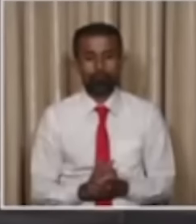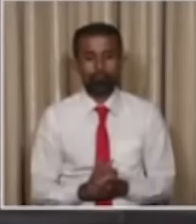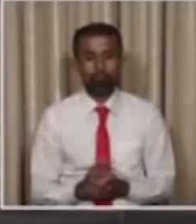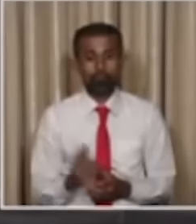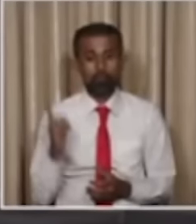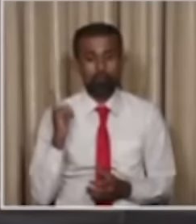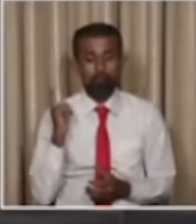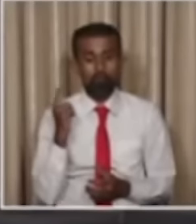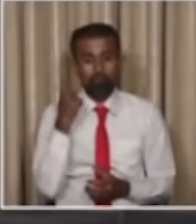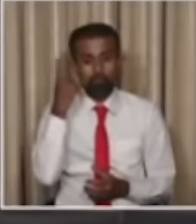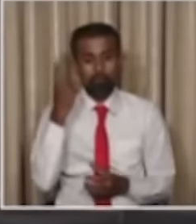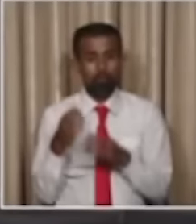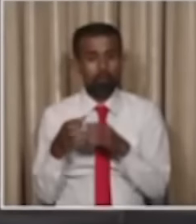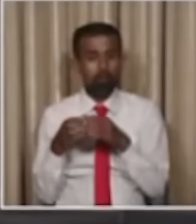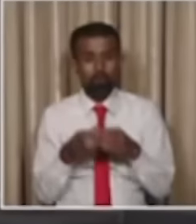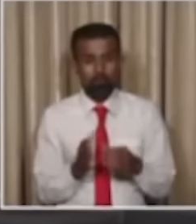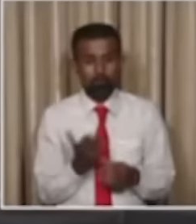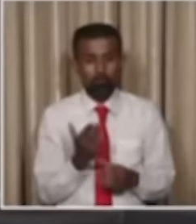හමුදා බුද්ධි අංශයේ විසින්